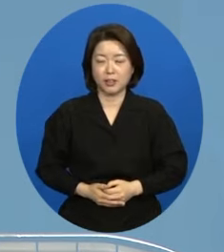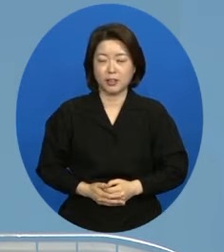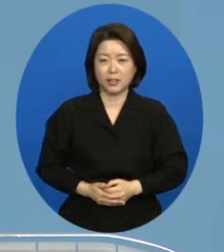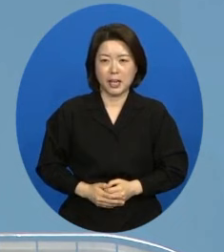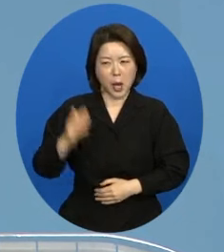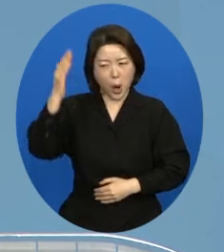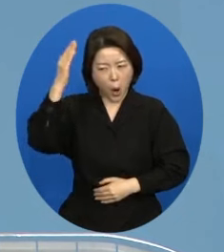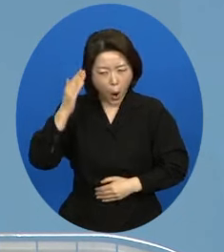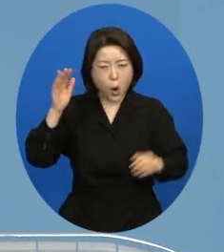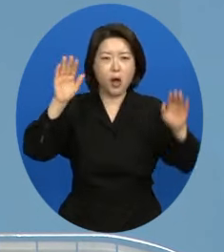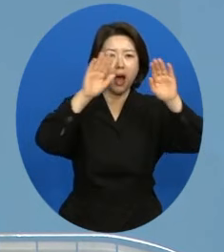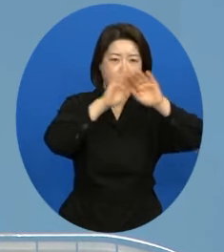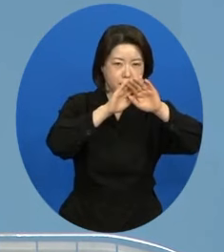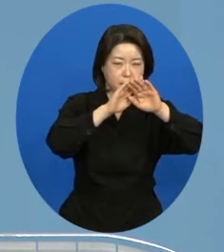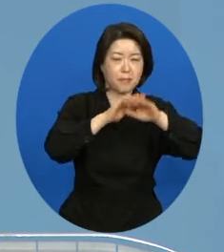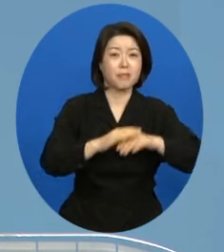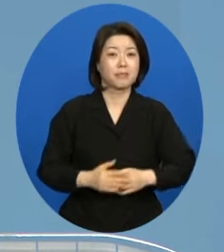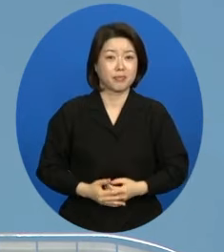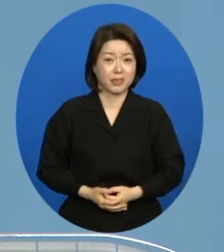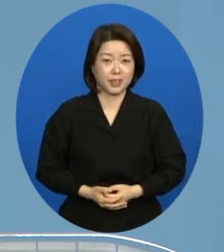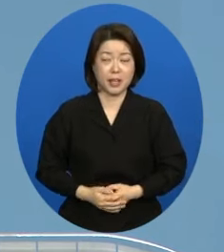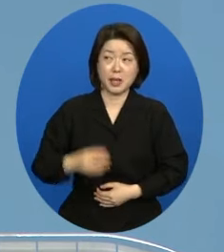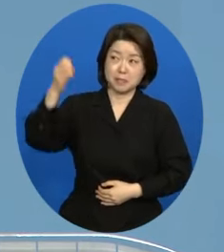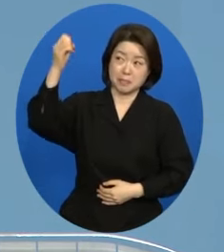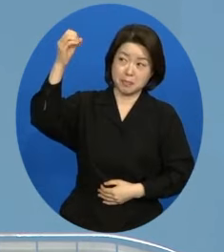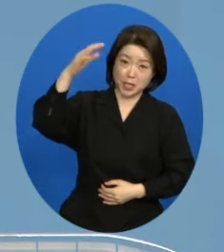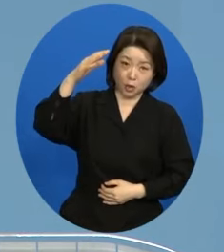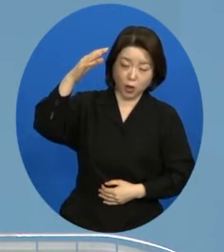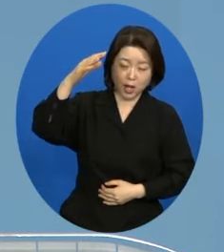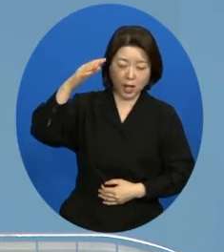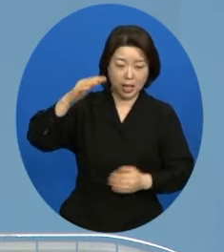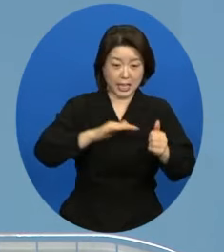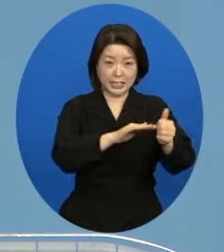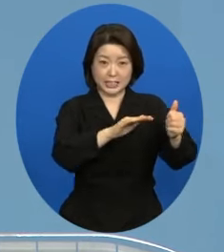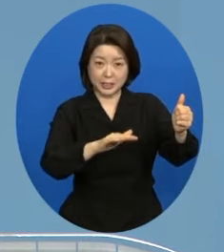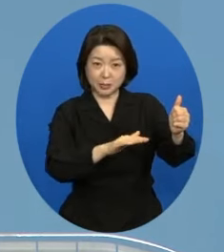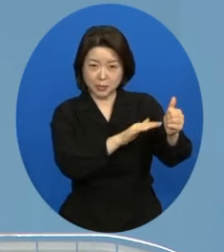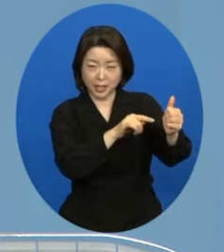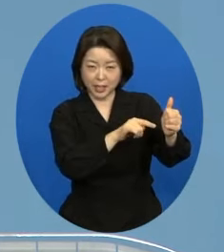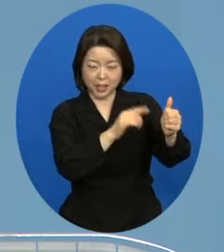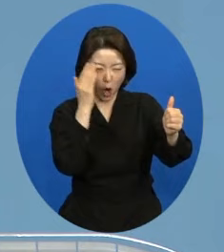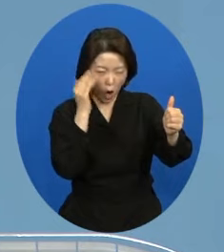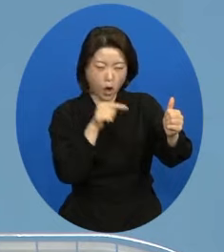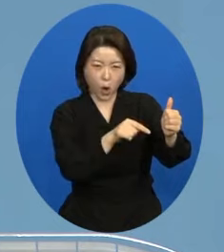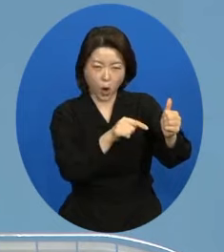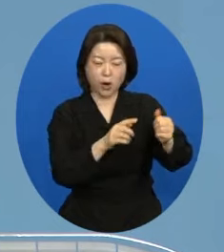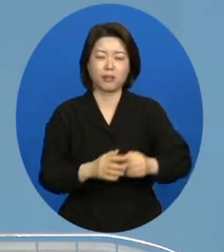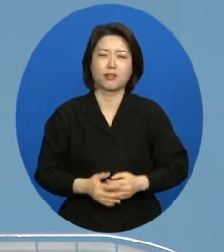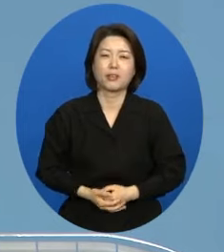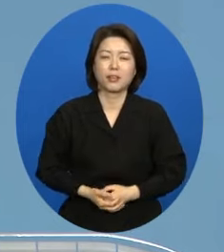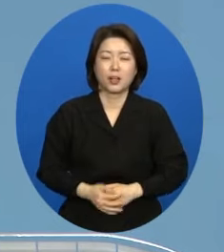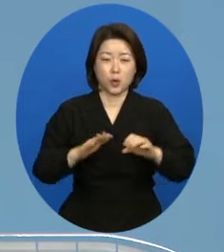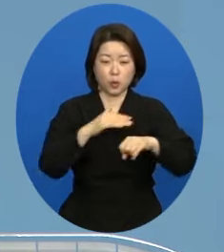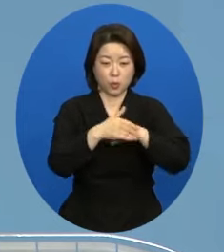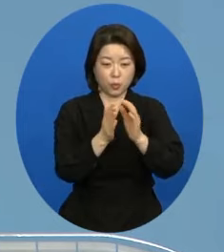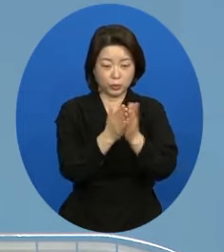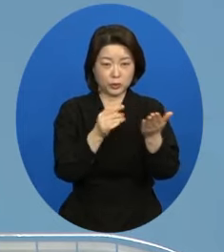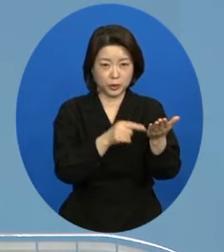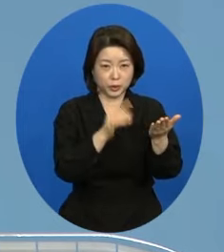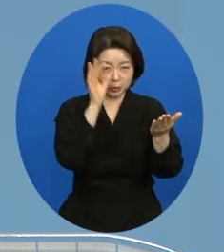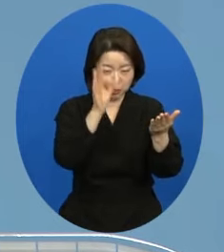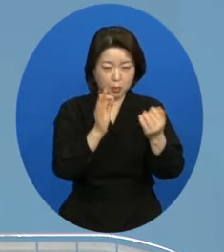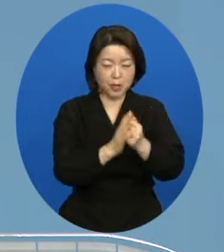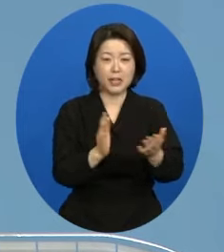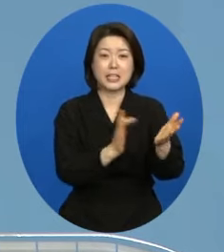명함입니다 명함 빛과 그림자 아 오늘 본문면 스 보가